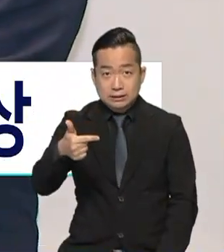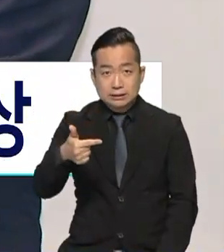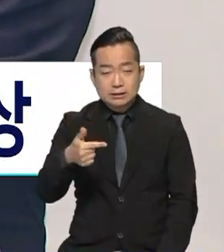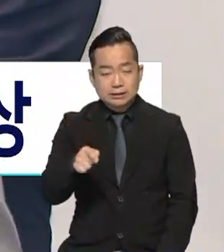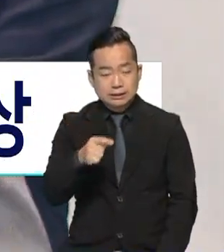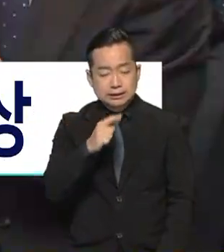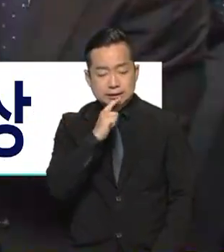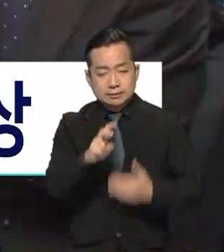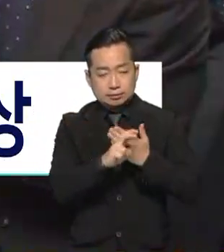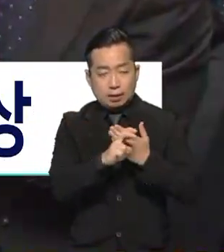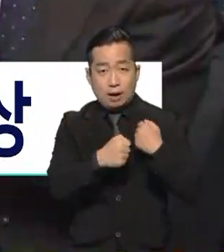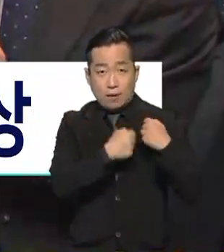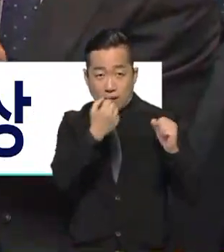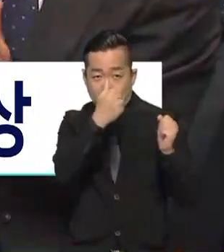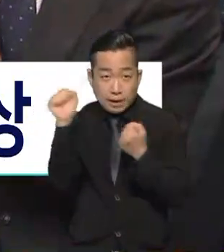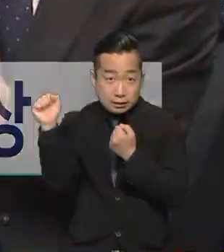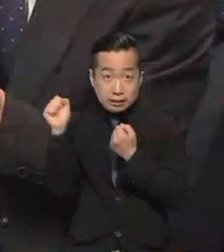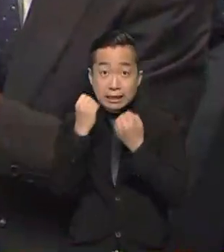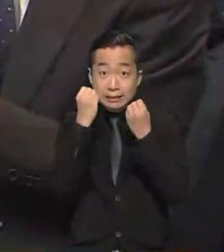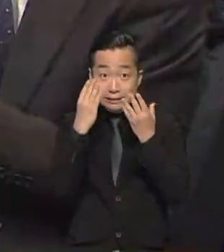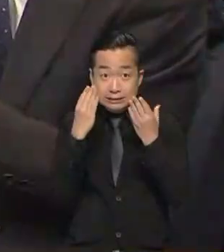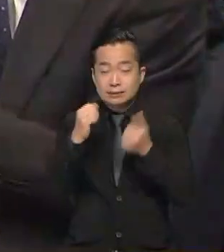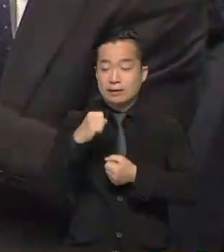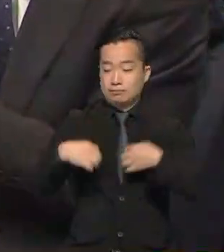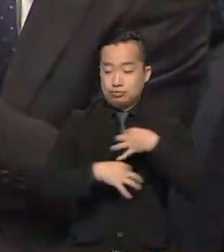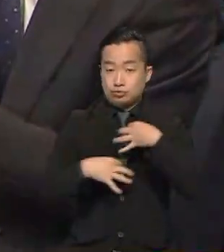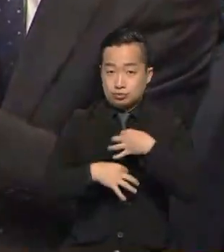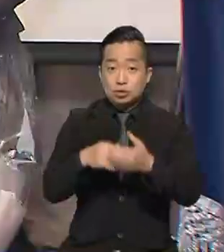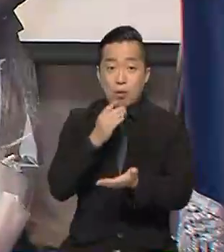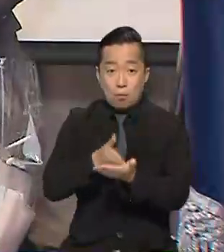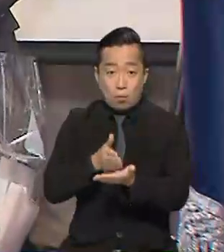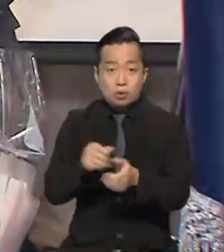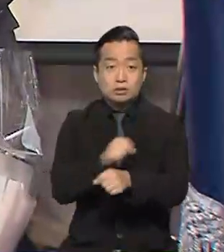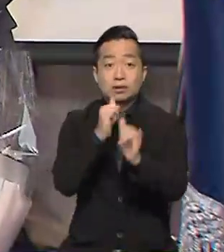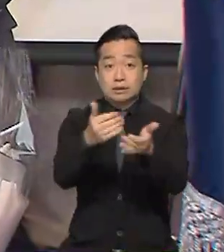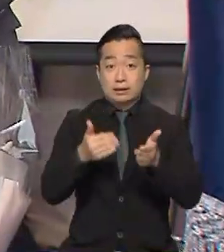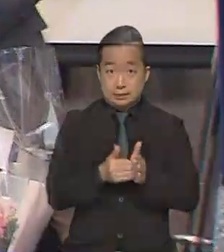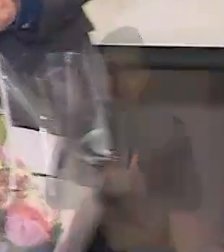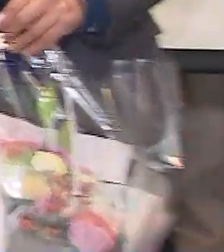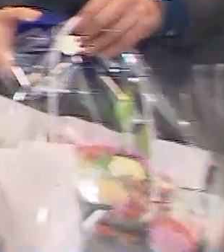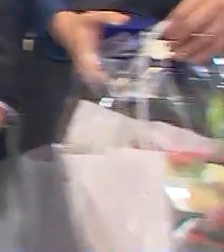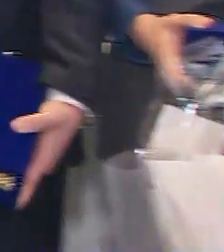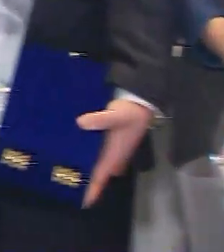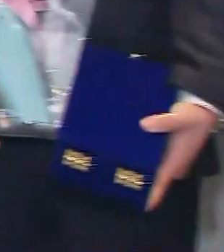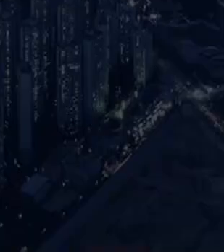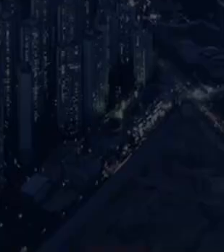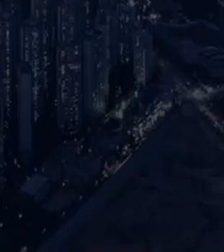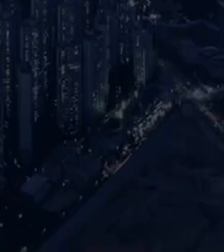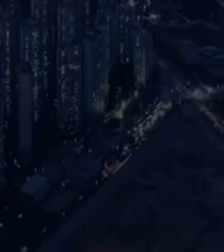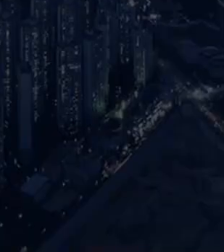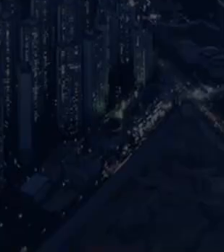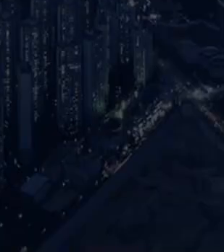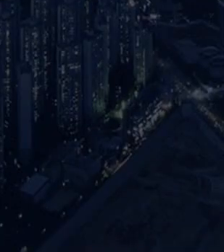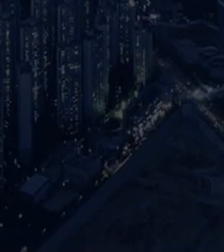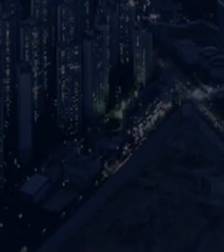추적한 신종 병역비리 연속 보도로 특별상을 수상했습니다